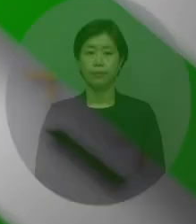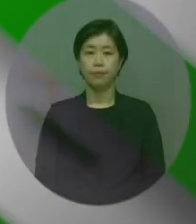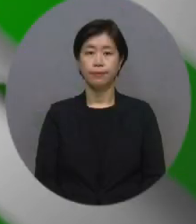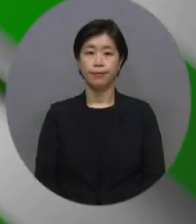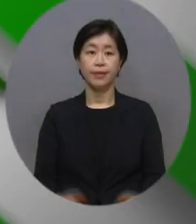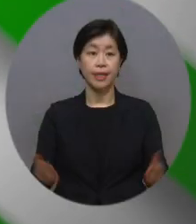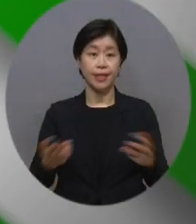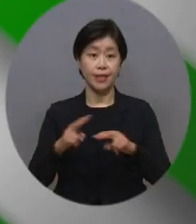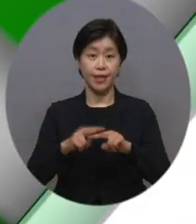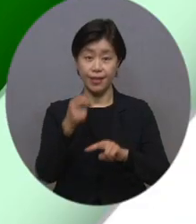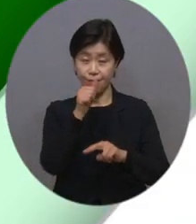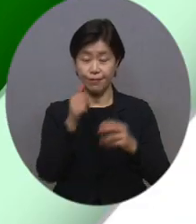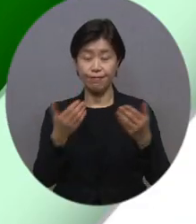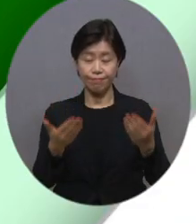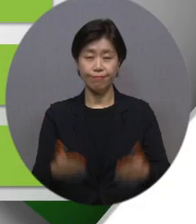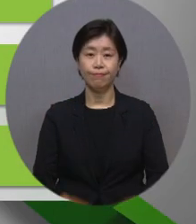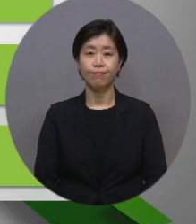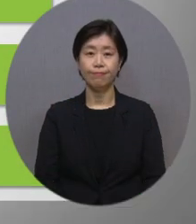오늘의 취업 정보입니다.